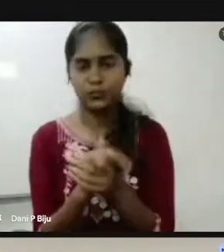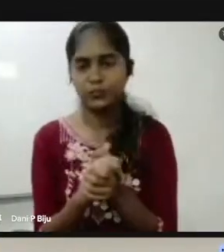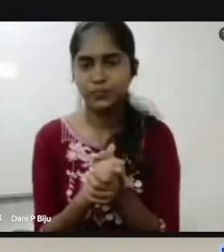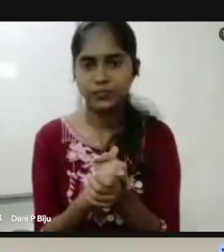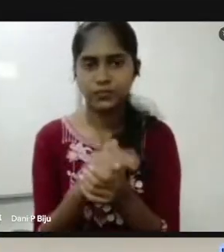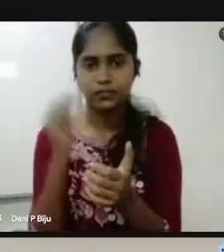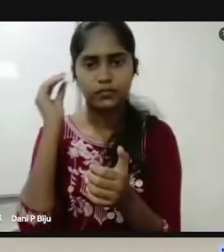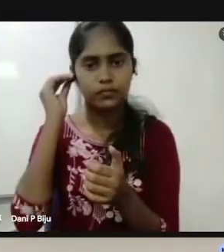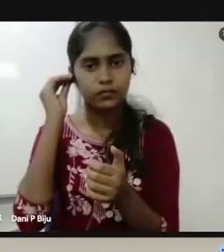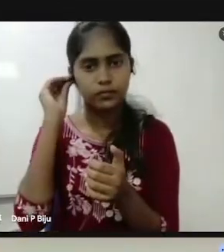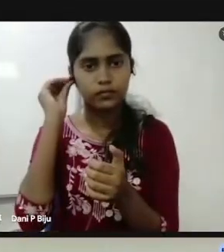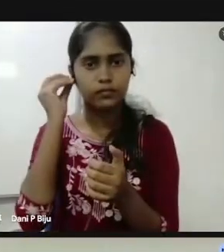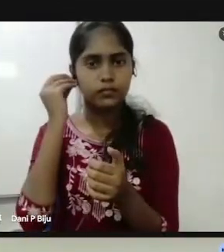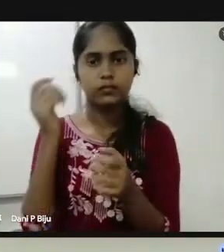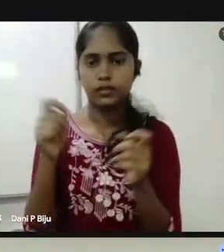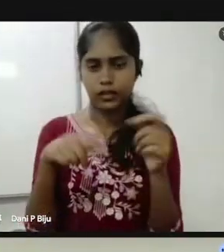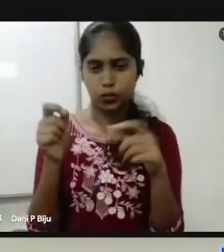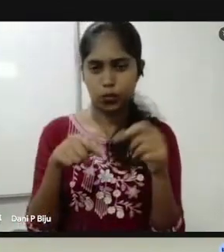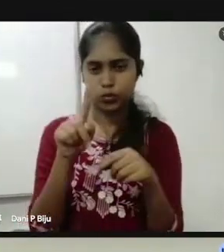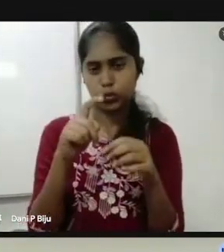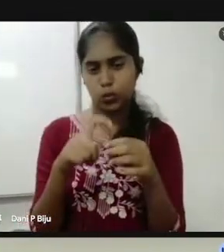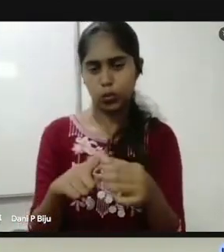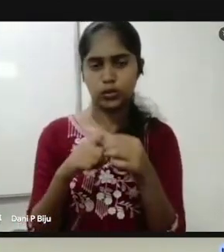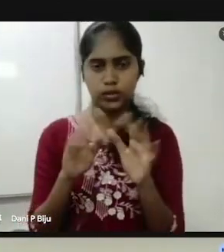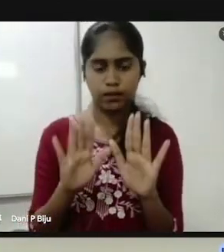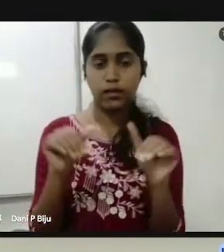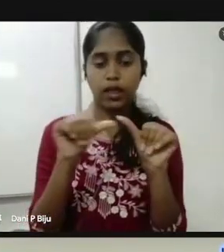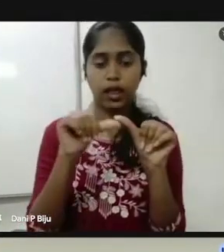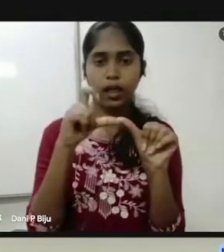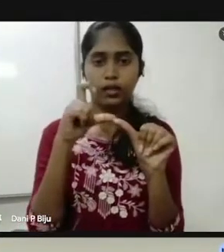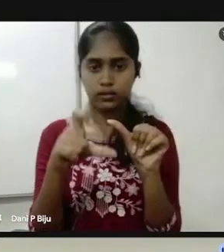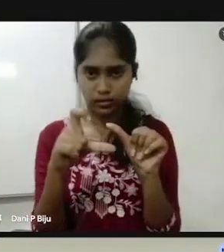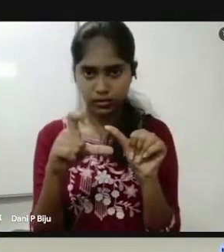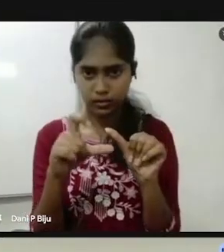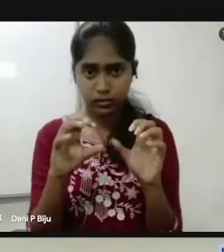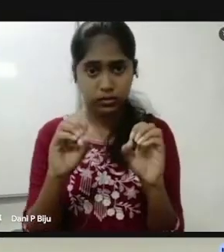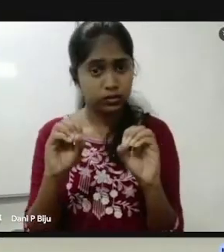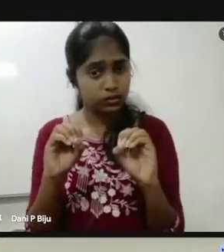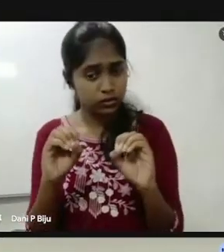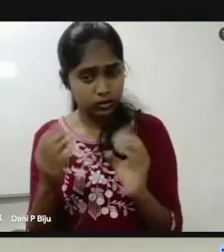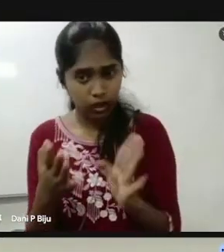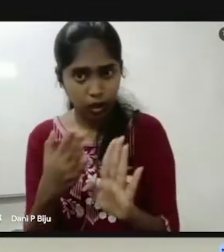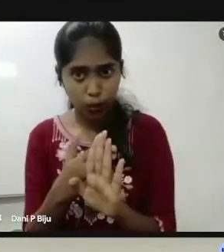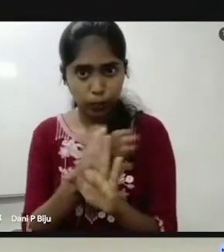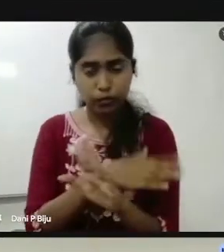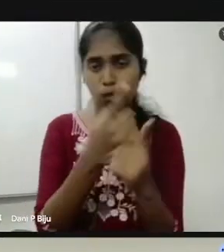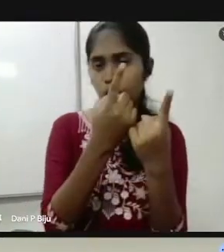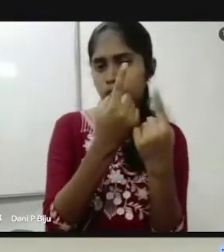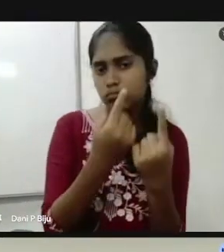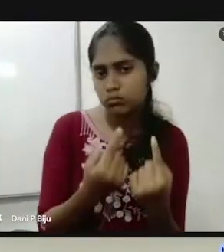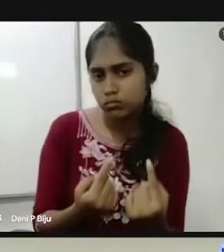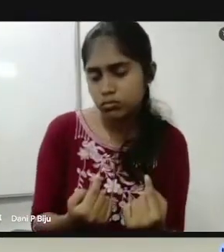നമുക്ക് ചാറ്റ് ബോക്സിൽ ഒരു ചോദ്യമുണ്ട്. AAC ഇംപ്ലിമെന്റ് ചെയ്യുന്നതിന് മുന്നോടിയായി ഒരു അസസ്മെന്റിന്റെ ആവശ്യകതയുണ്ടോ,